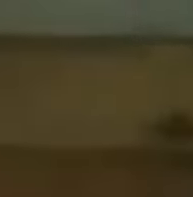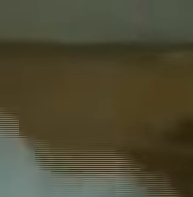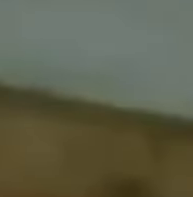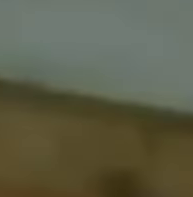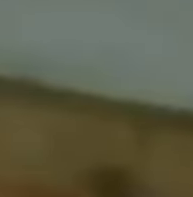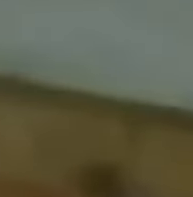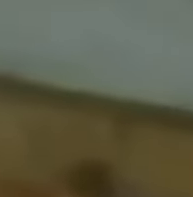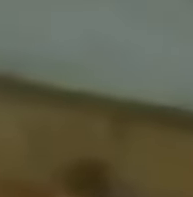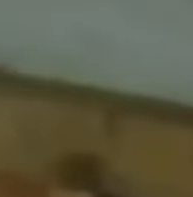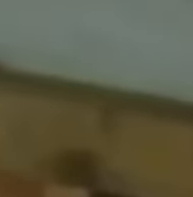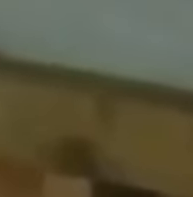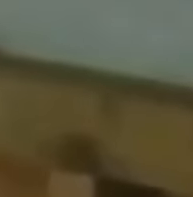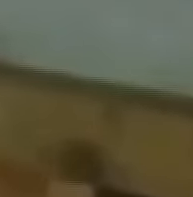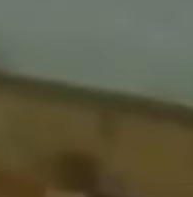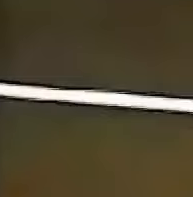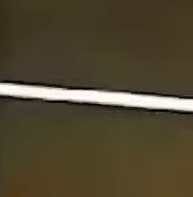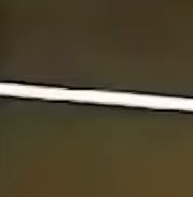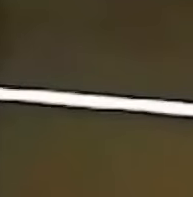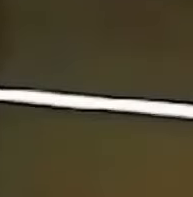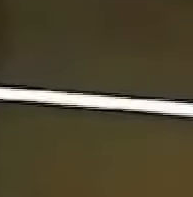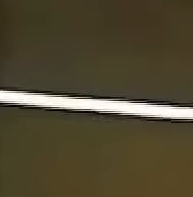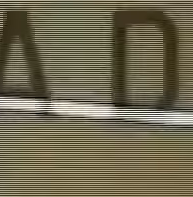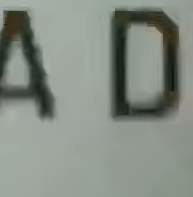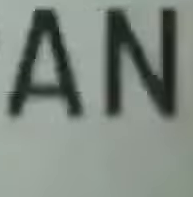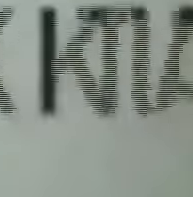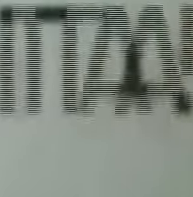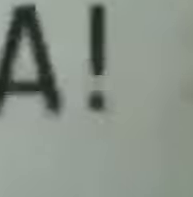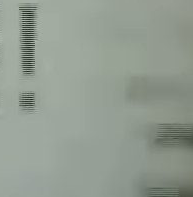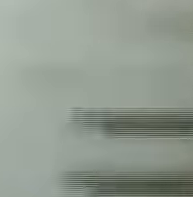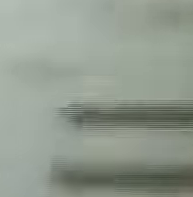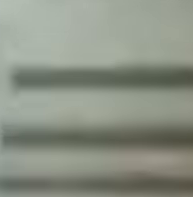efeknya gitu? Paling ujung-ujungnya sama aja.